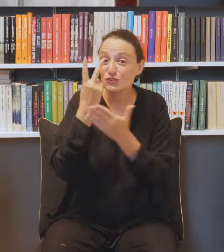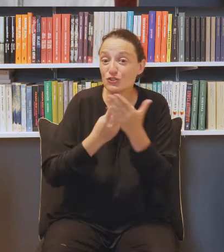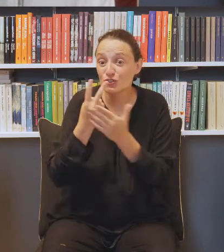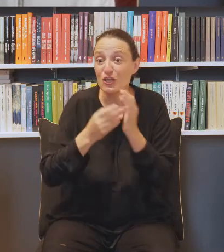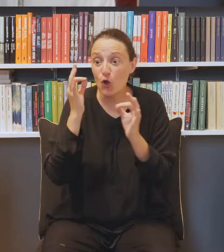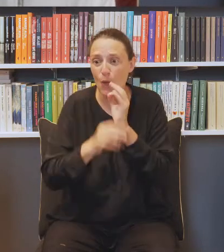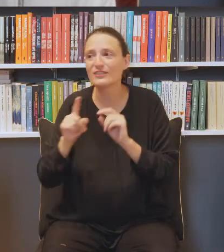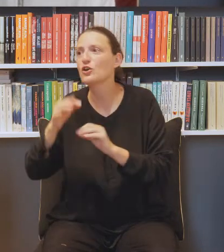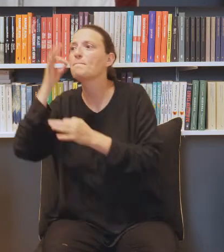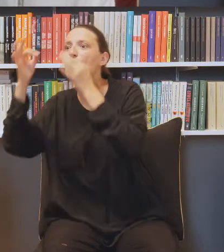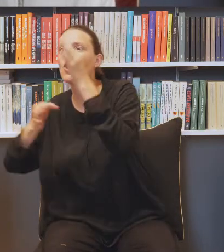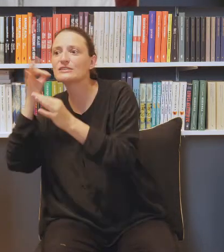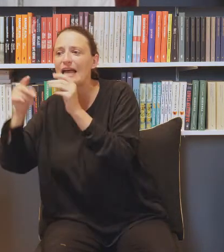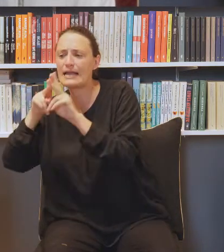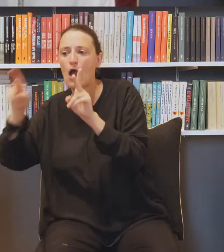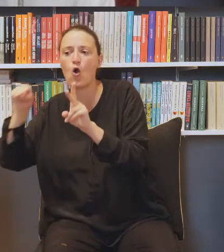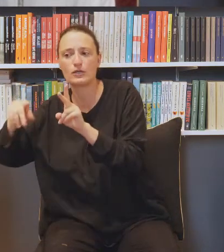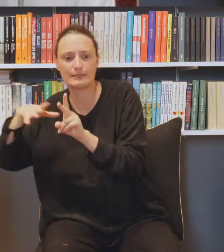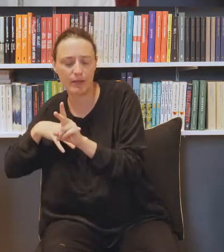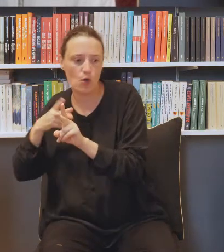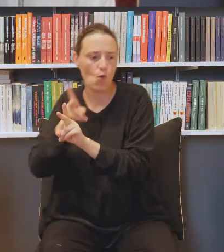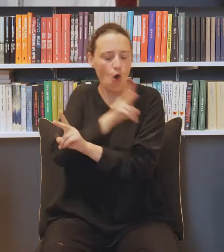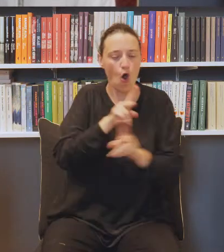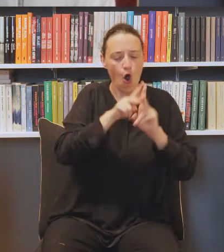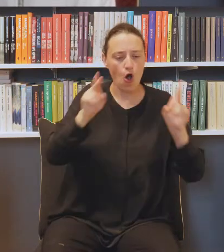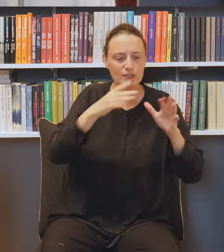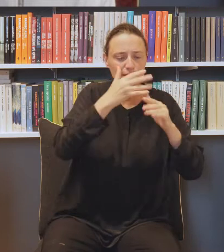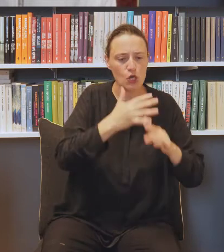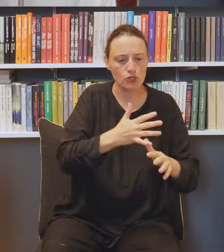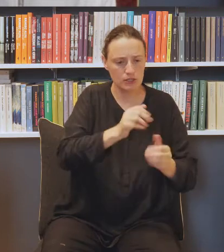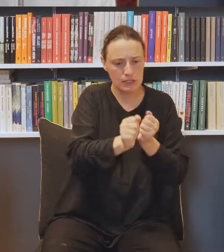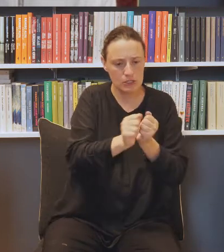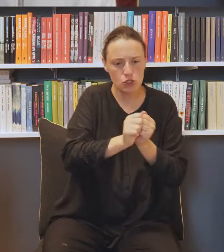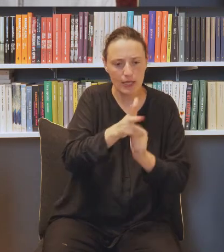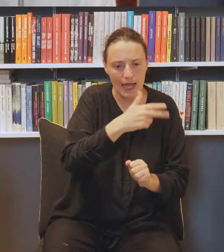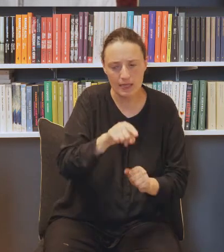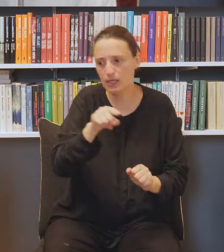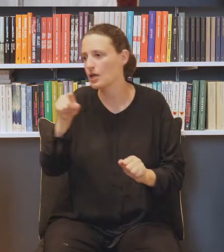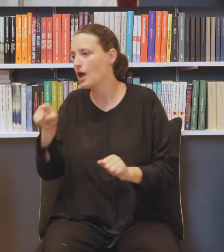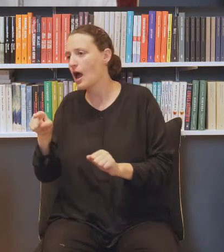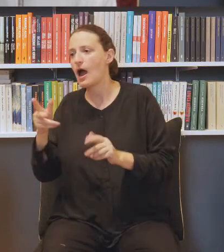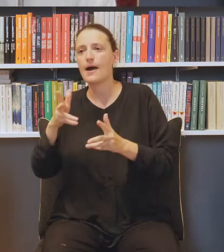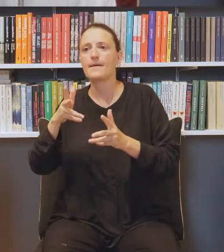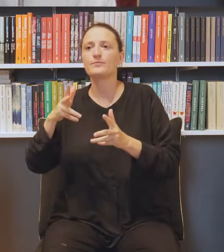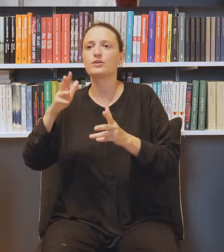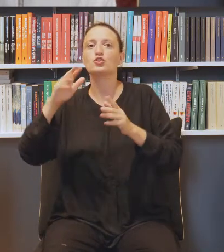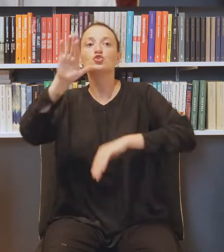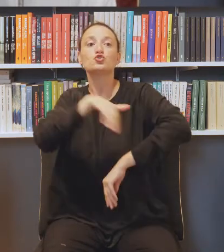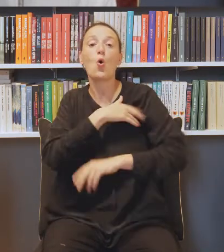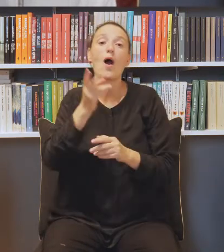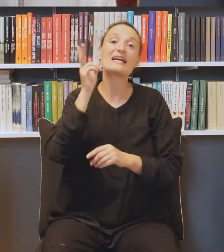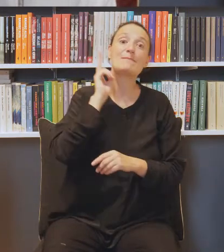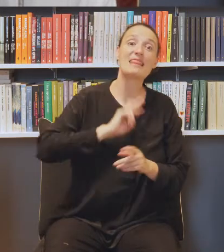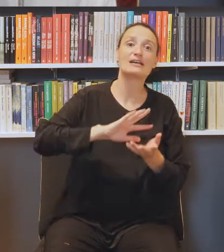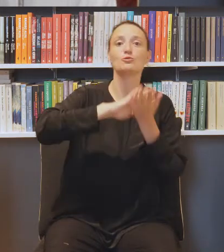piosenka była wtedy, schodki były wtedy, a jeszcze gimnazjum zmieniono na podstawówki wtedy, no to i uznać, że to jest, wszystko się